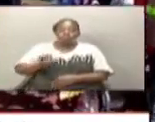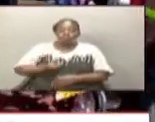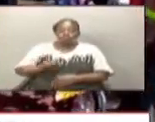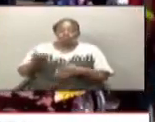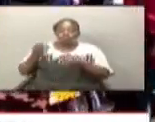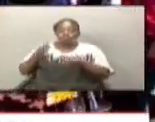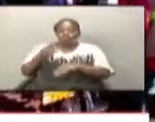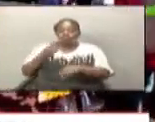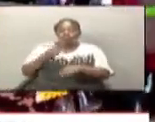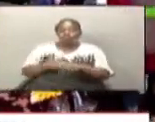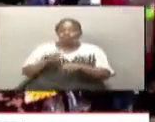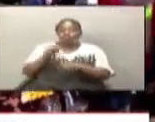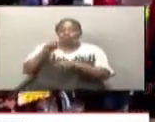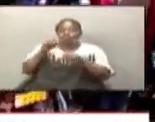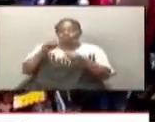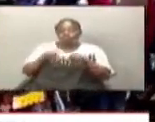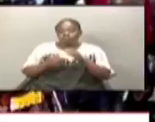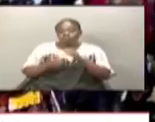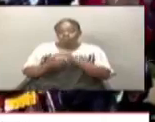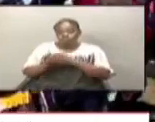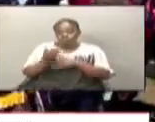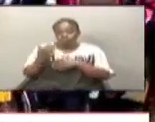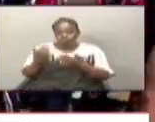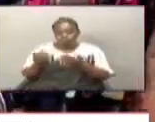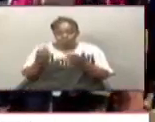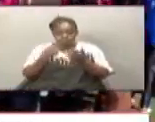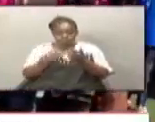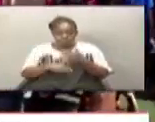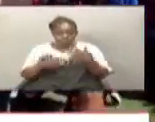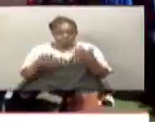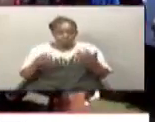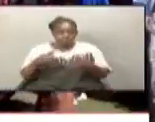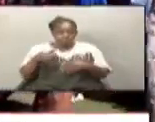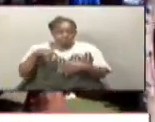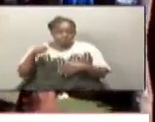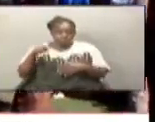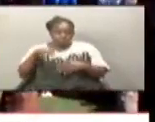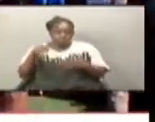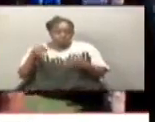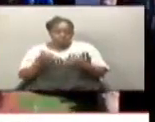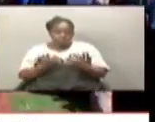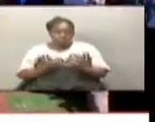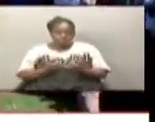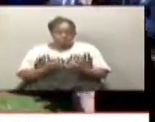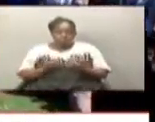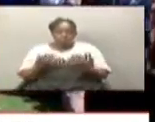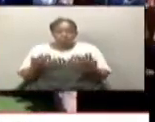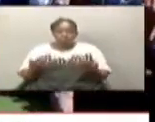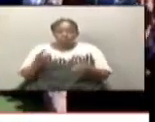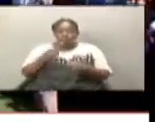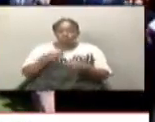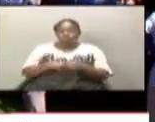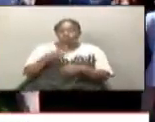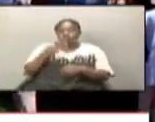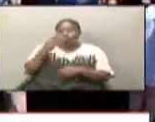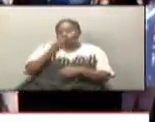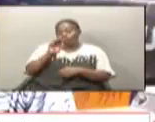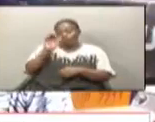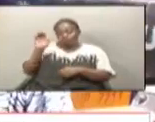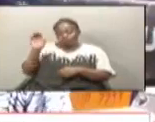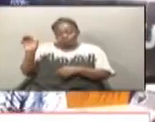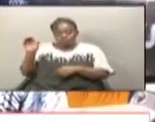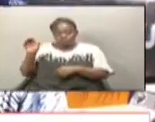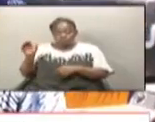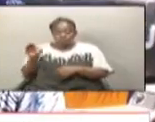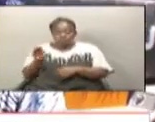kiro ekikeseza olwaleero. Kigambwa nti omugenzi yagenze ne Nalongo we Ssegamwe Rebecca ku ssaawa 10 ez'olweggulo